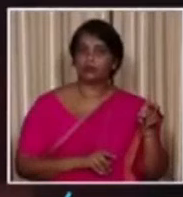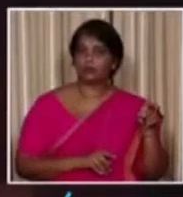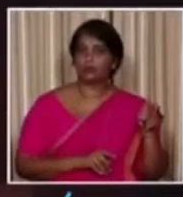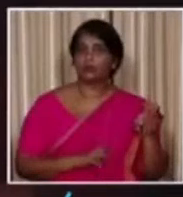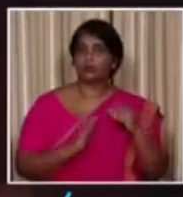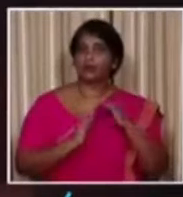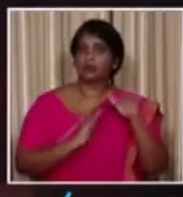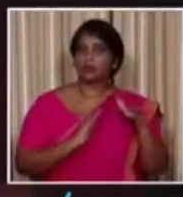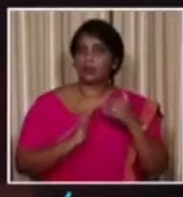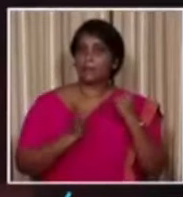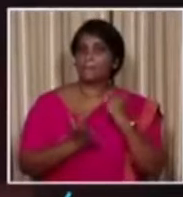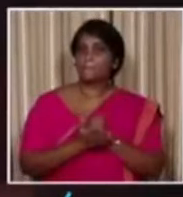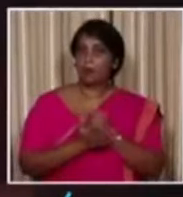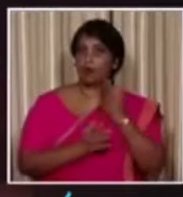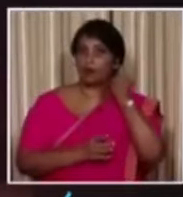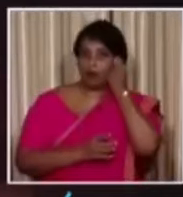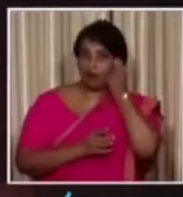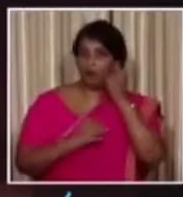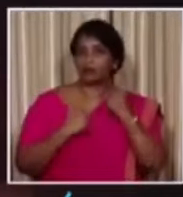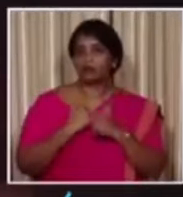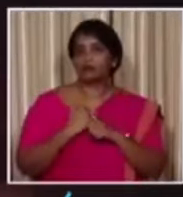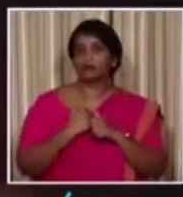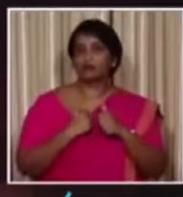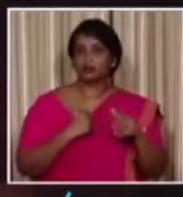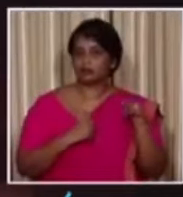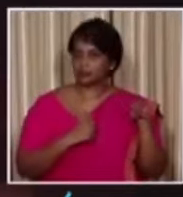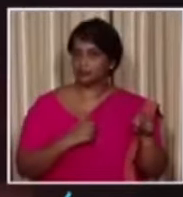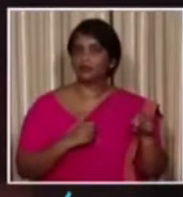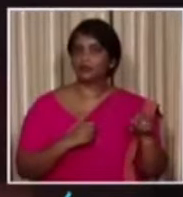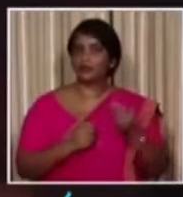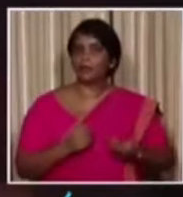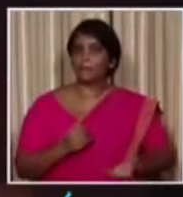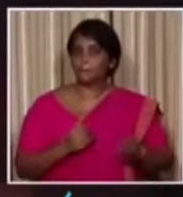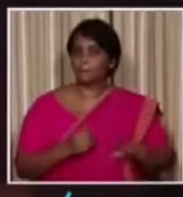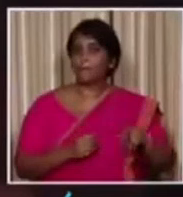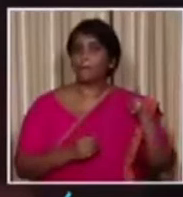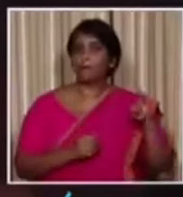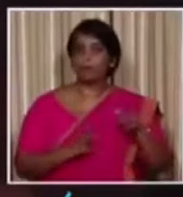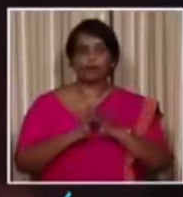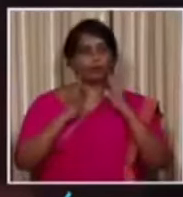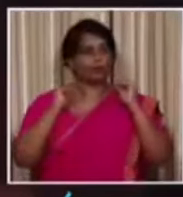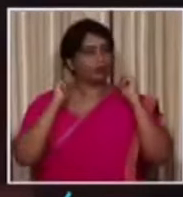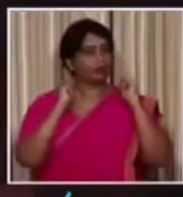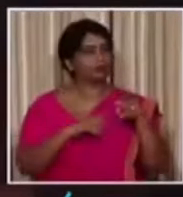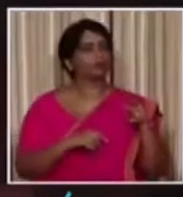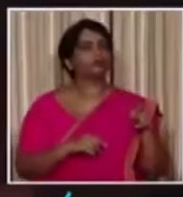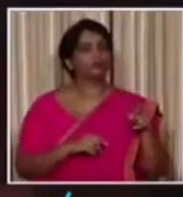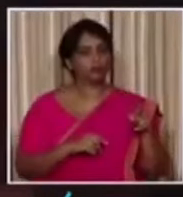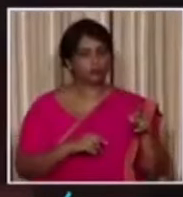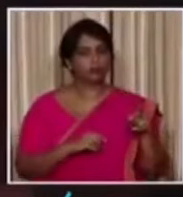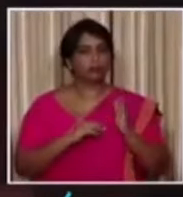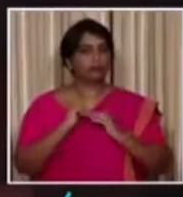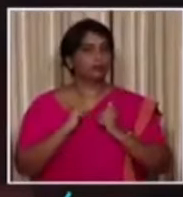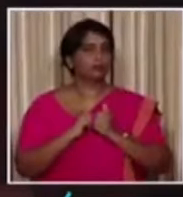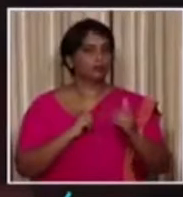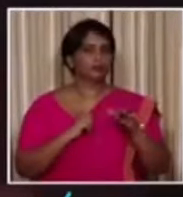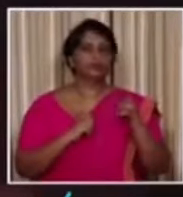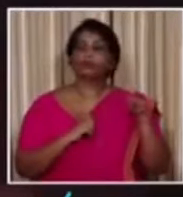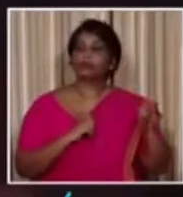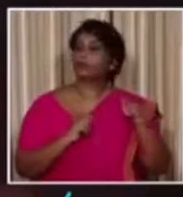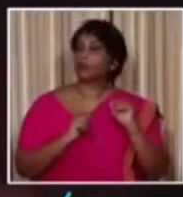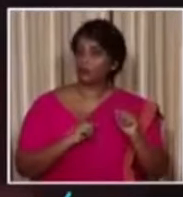මේ ග්‍රාමීන් බැංකු සංකල්පය නිර්මාණය කරේ බංග්ලාදේශයේ අතිසාර්ථක ලෙස ඒක ක්‍රියාත්මක වුණා ඒ